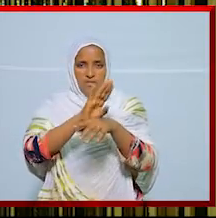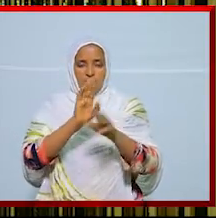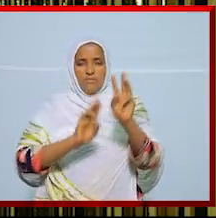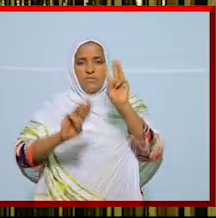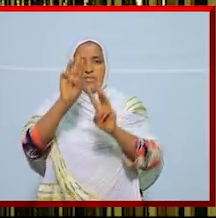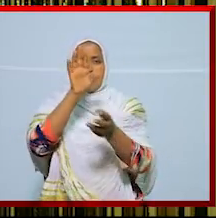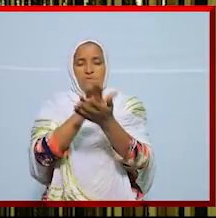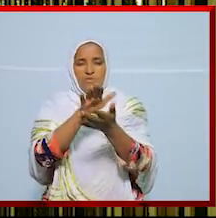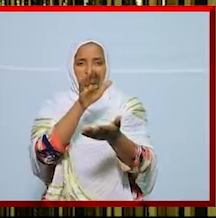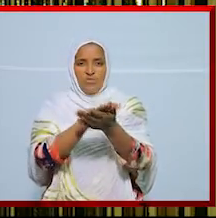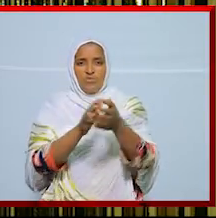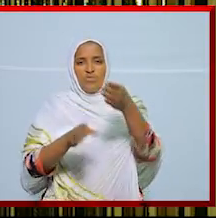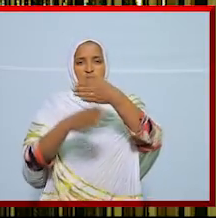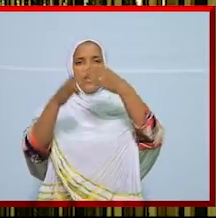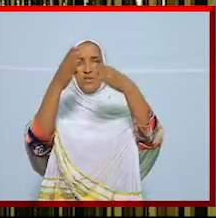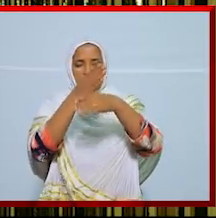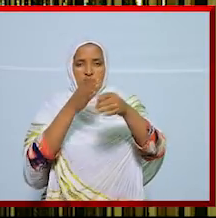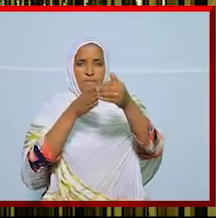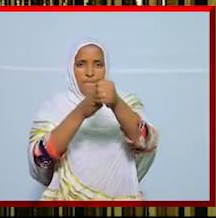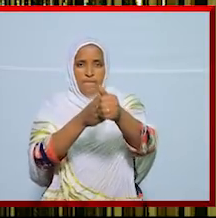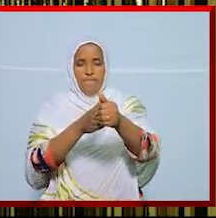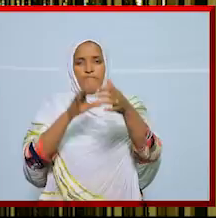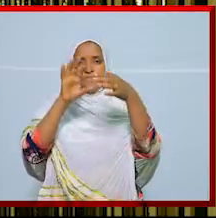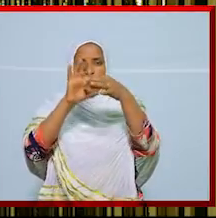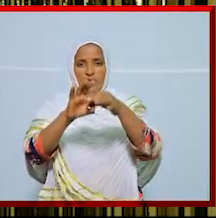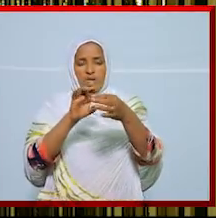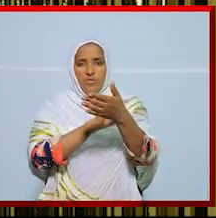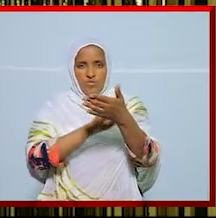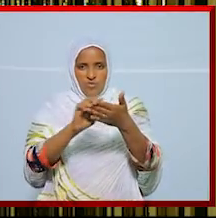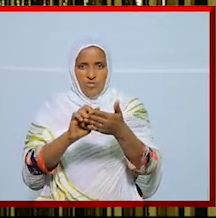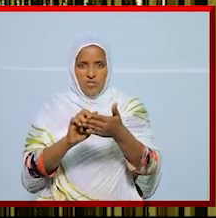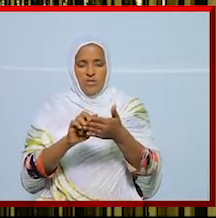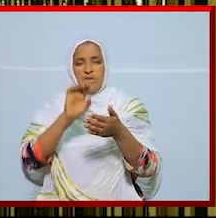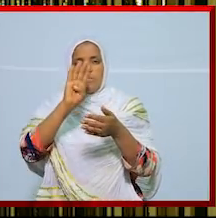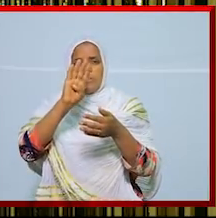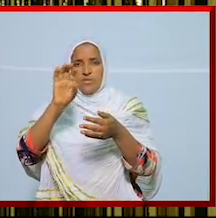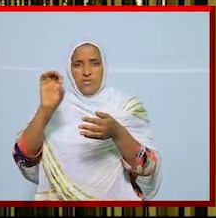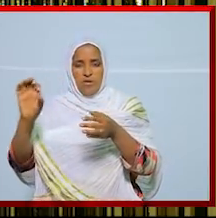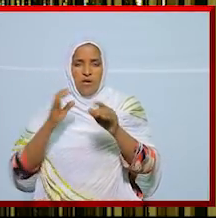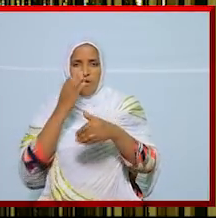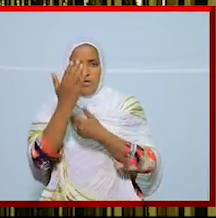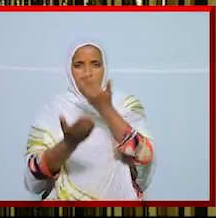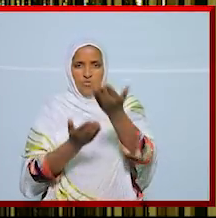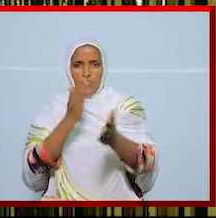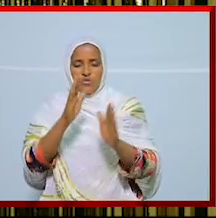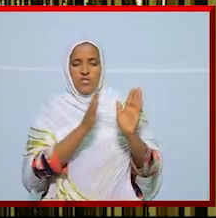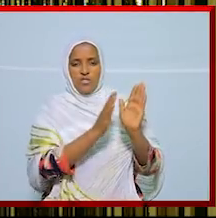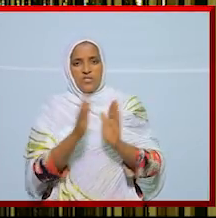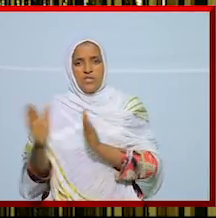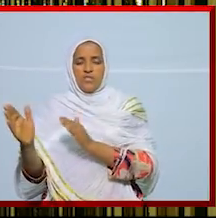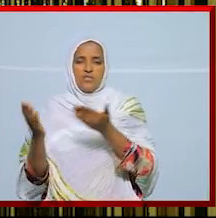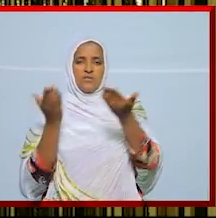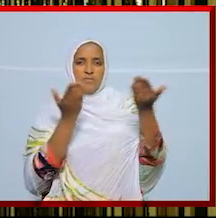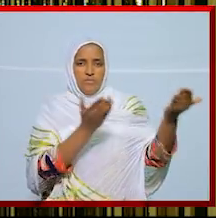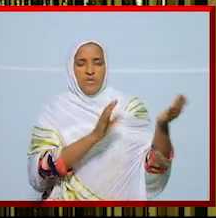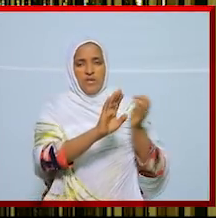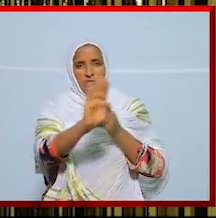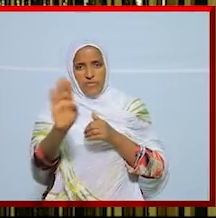ቤተክርስቲያን በሰንበት ትምህርት ቤቶች ማዳራጃ መምሪያ ማህበረ ቅዱሳን የብሮድካስት አገልግሎት